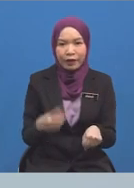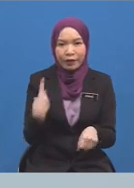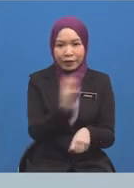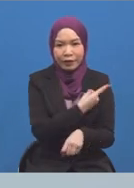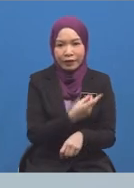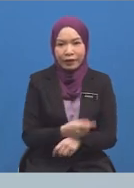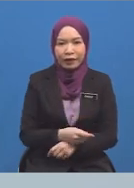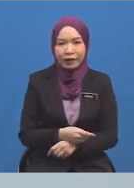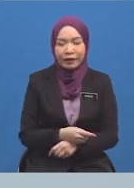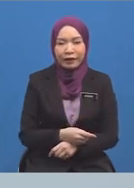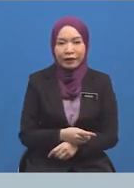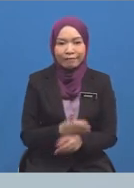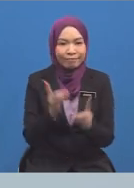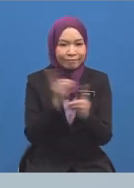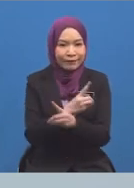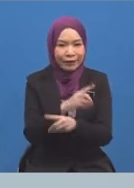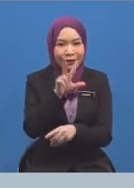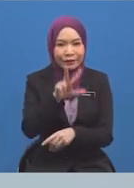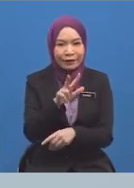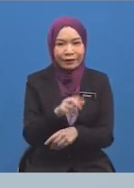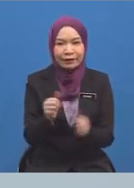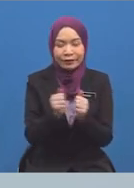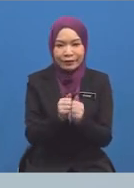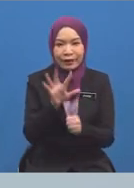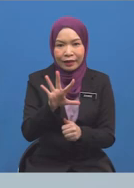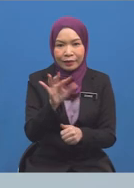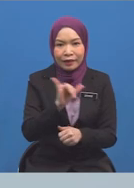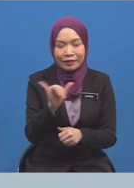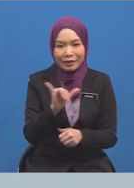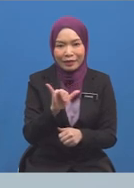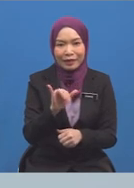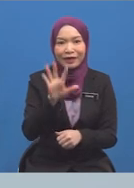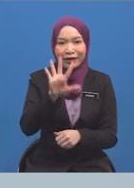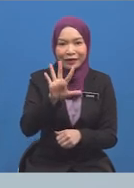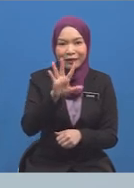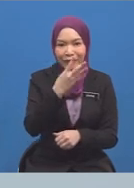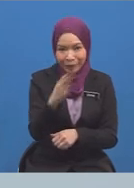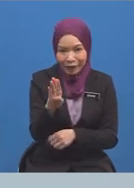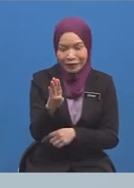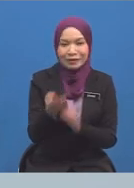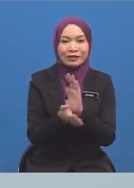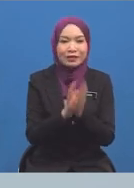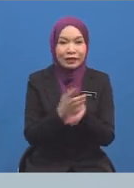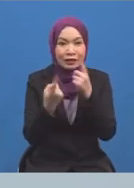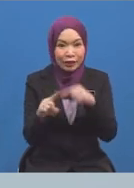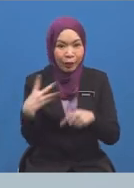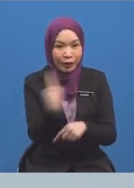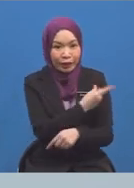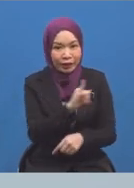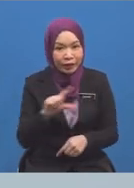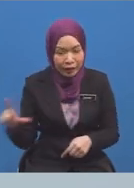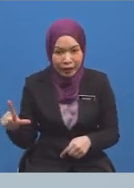IG dengan 5 = 15 make jawaban kita